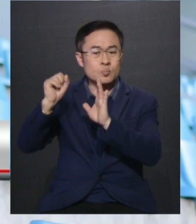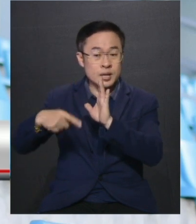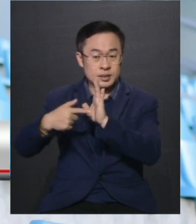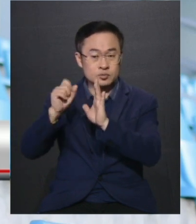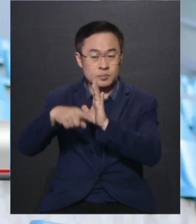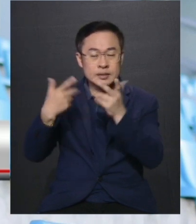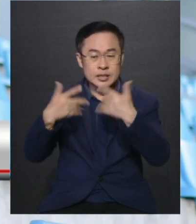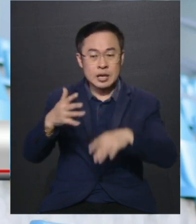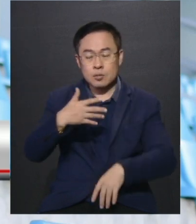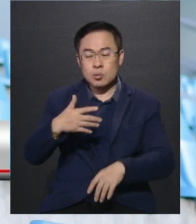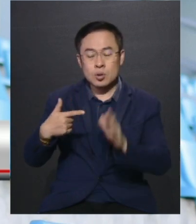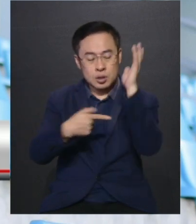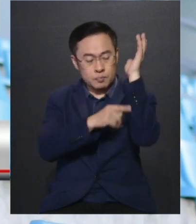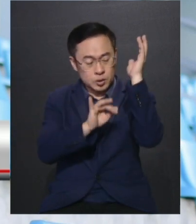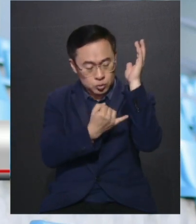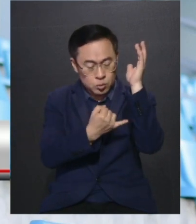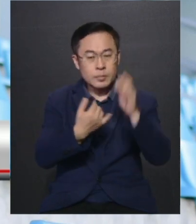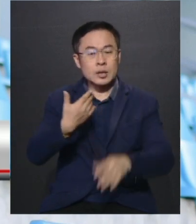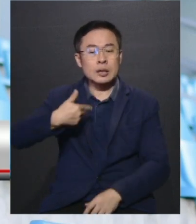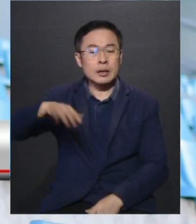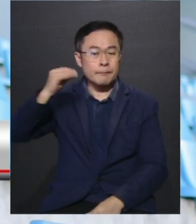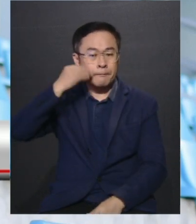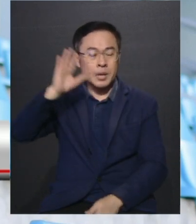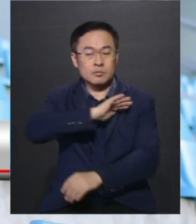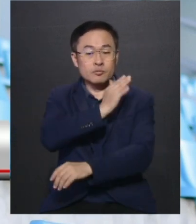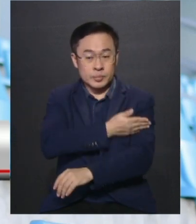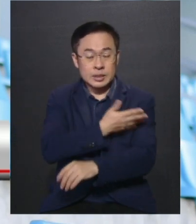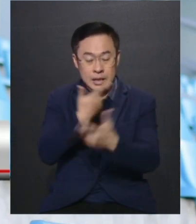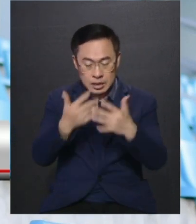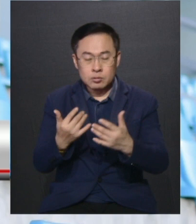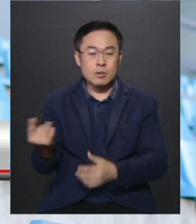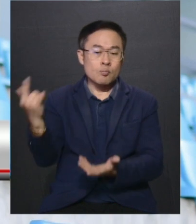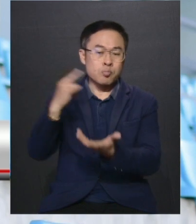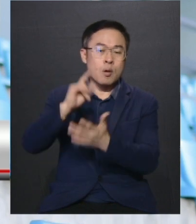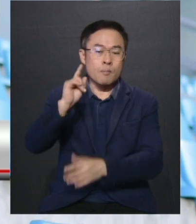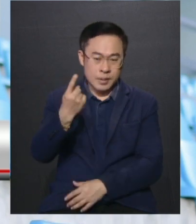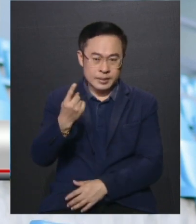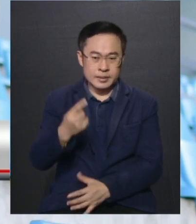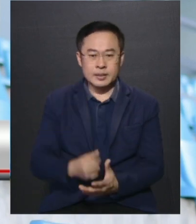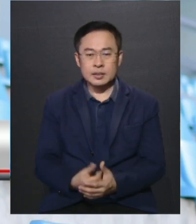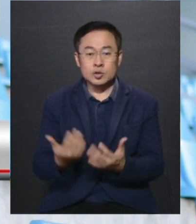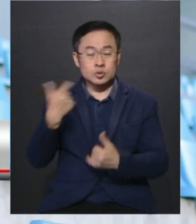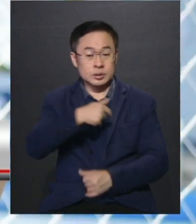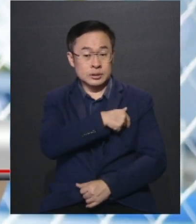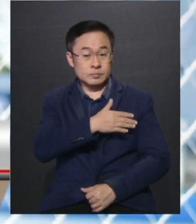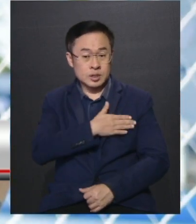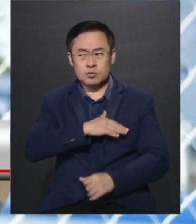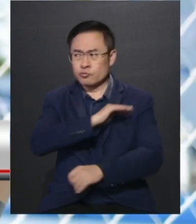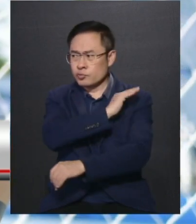อบนึงกับพีทีประจวบ FC รอบนึงนะคะส่วนกับทีมชาติฟิลิปปินส์เนี่ยเคยติดทีมชุดใหญ่ลงสน